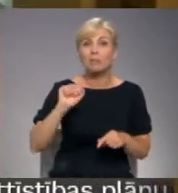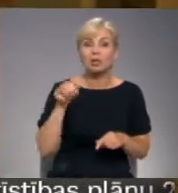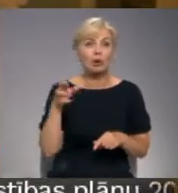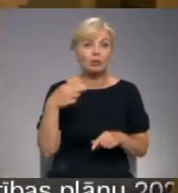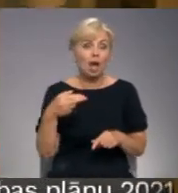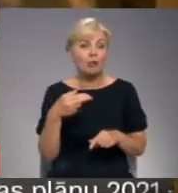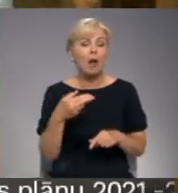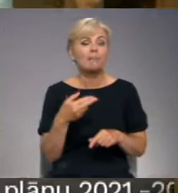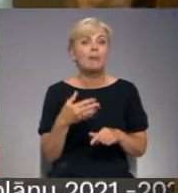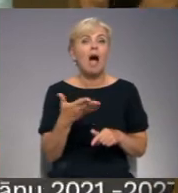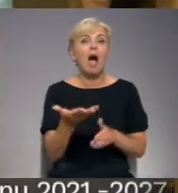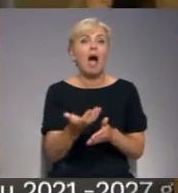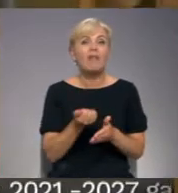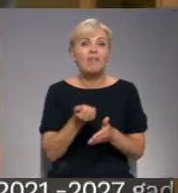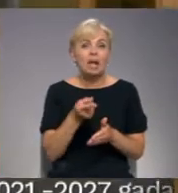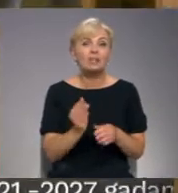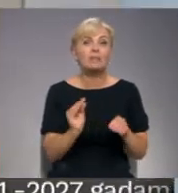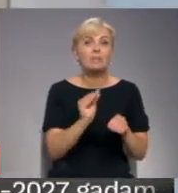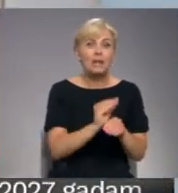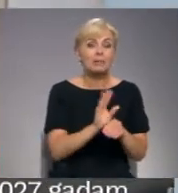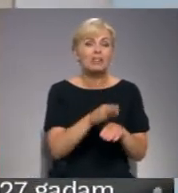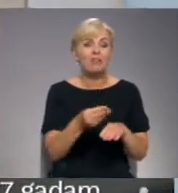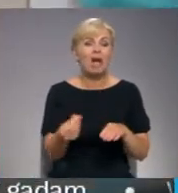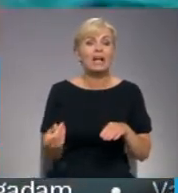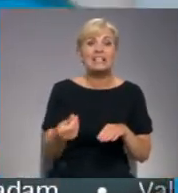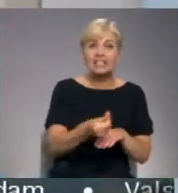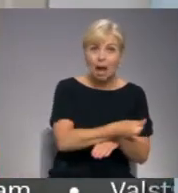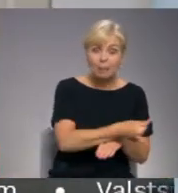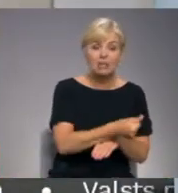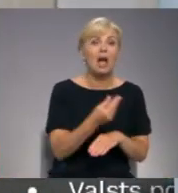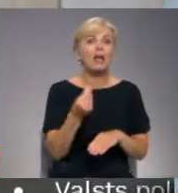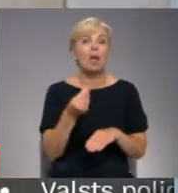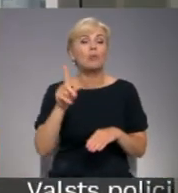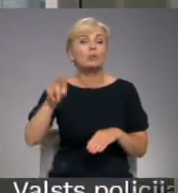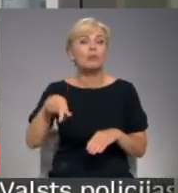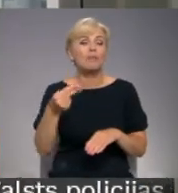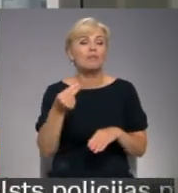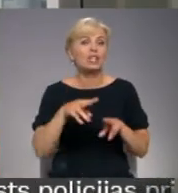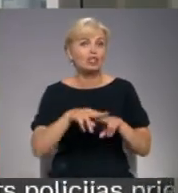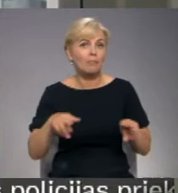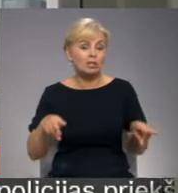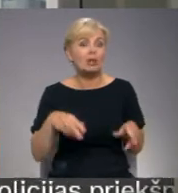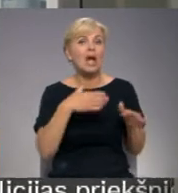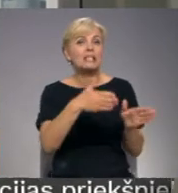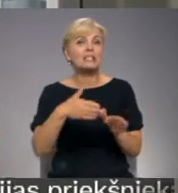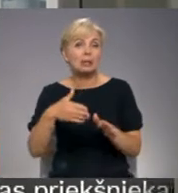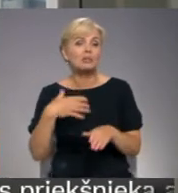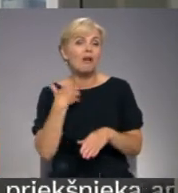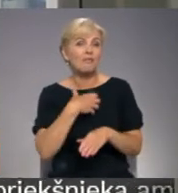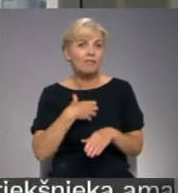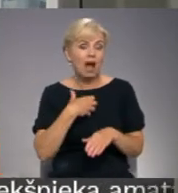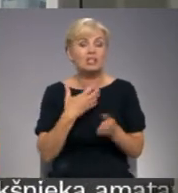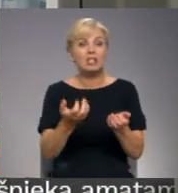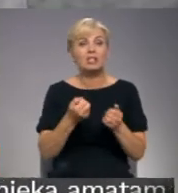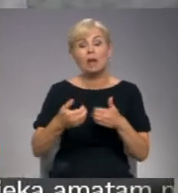lielu avansu, par kuru piemaksas varēja seikt. Tagad nauda pieprasīta Finanšu ministrijai, un to slimnīcām vajadzētu saņemt